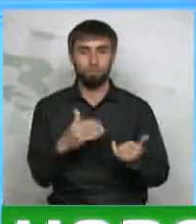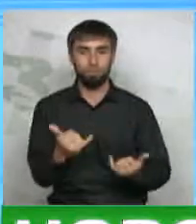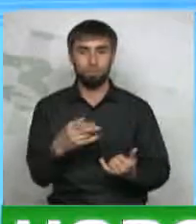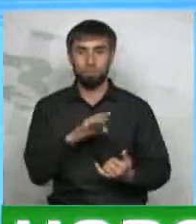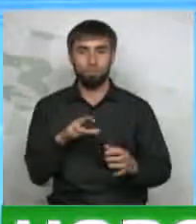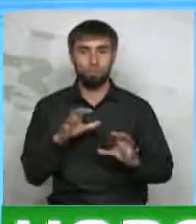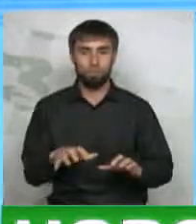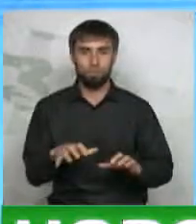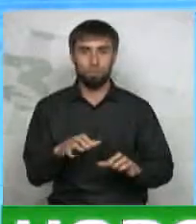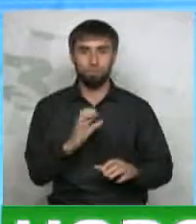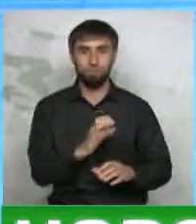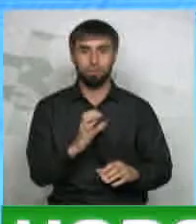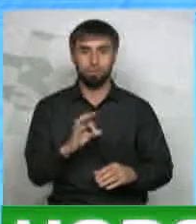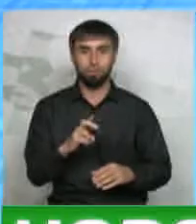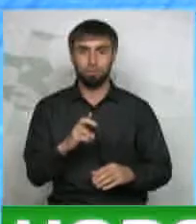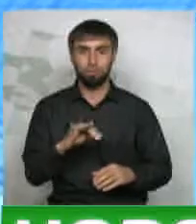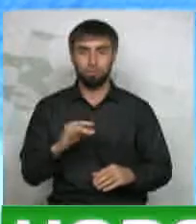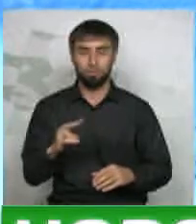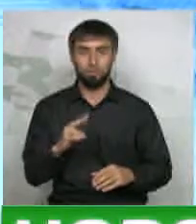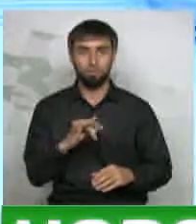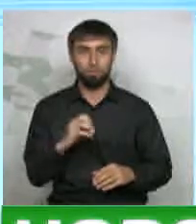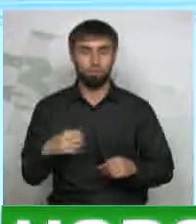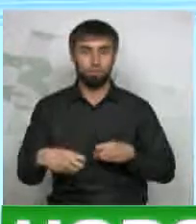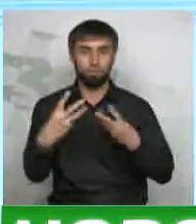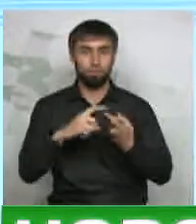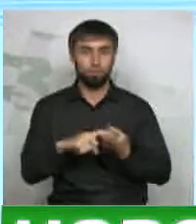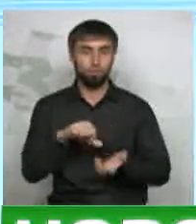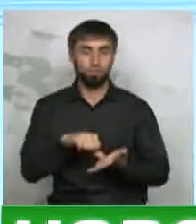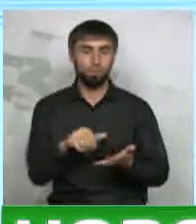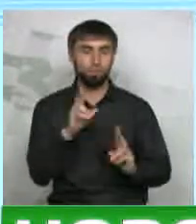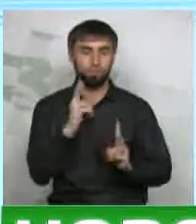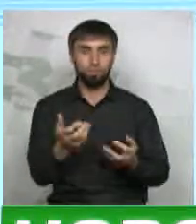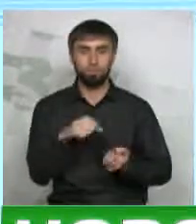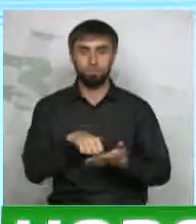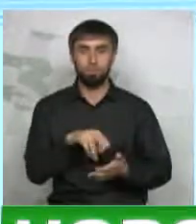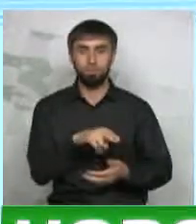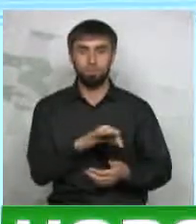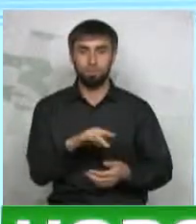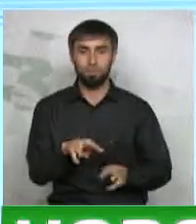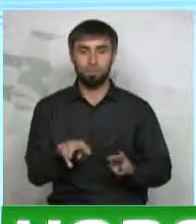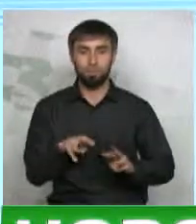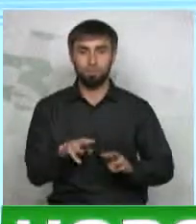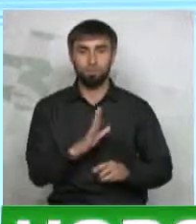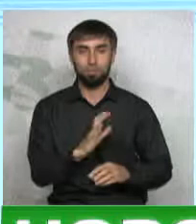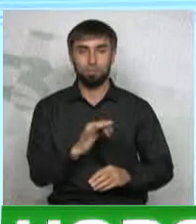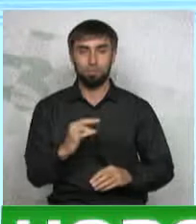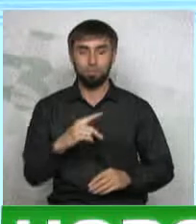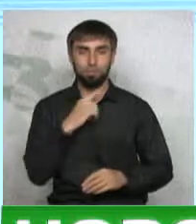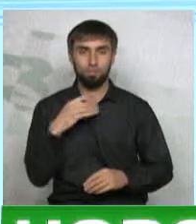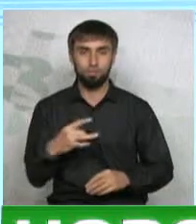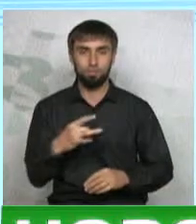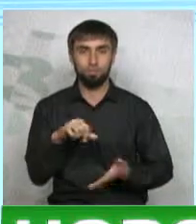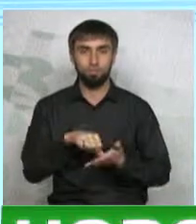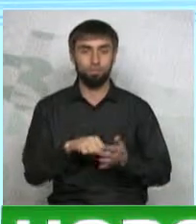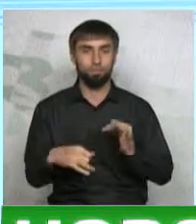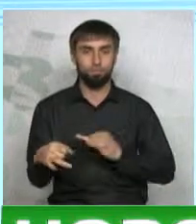под председательством Сергея Собянина. В режиме видеосвязи участие в совещании принял премьер-министр Ингушетии Владимир Сластенин.